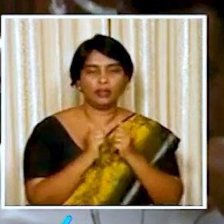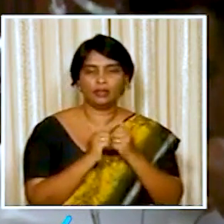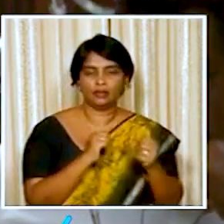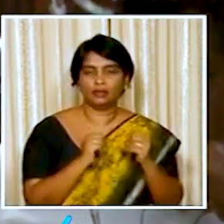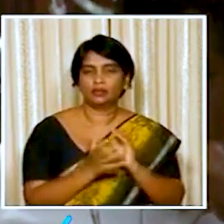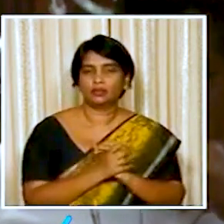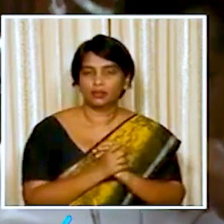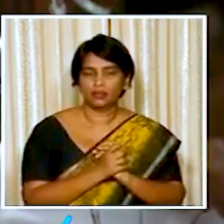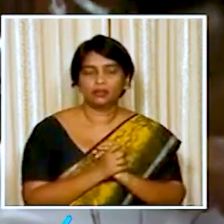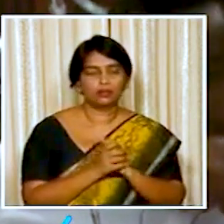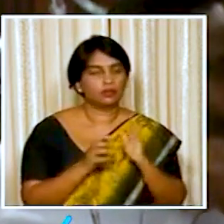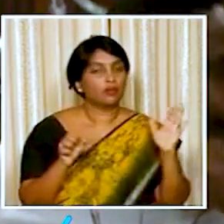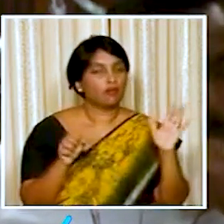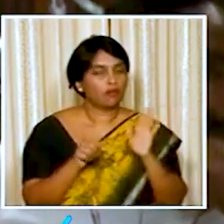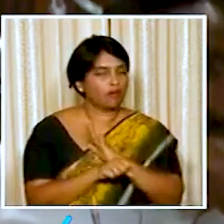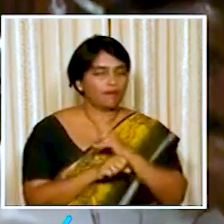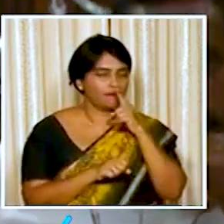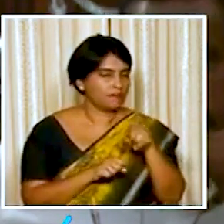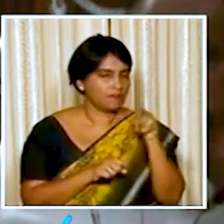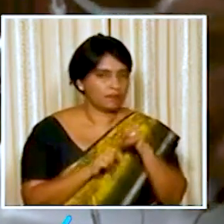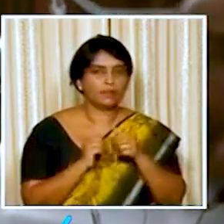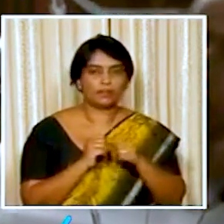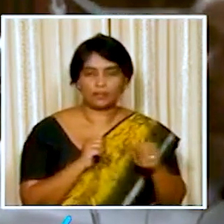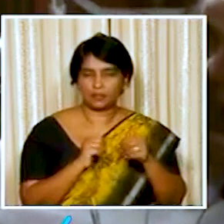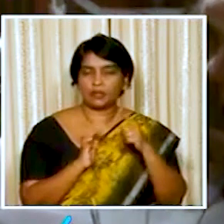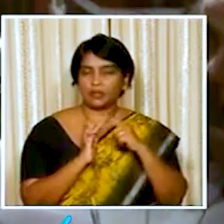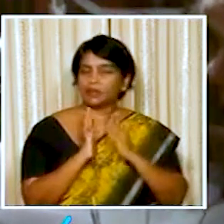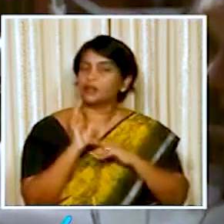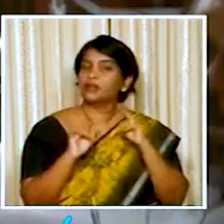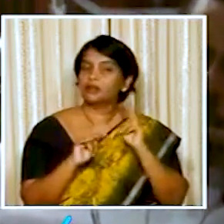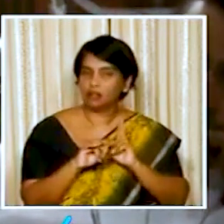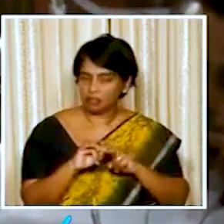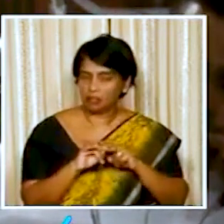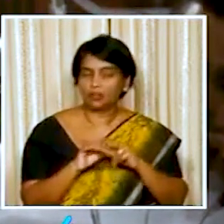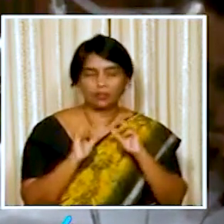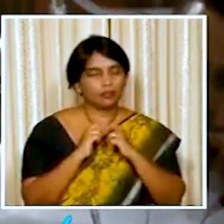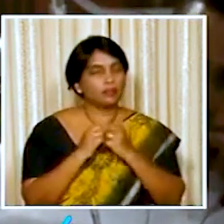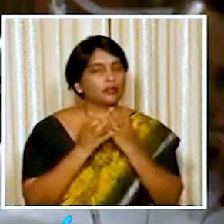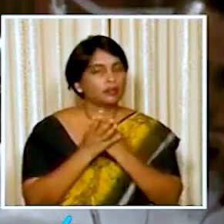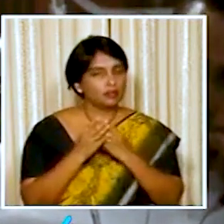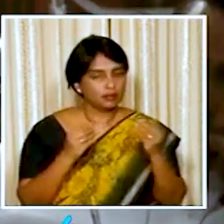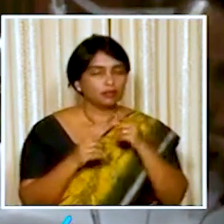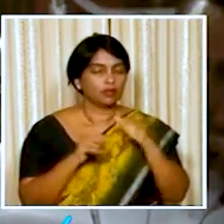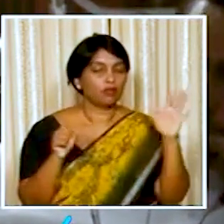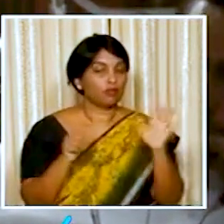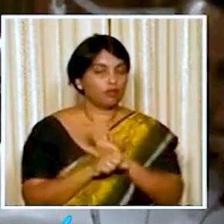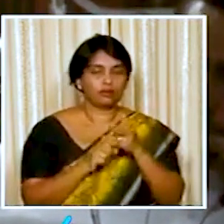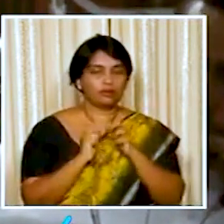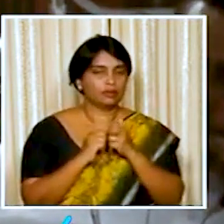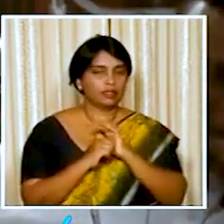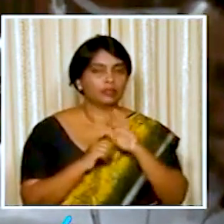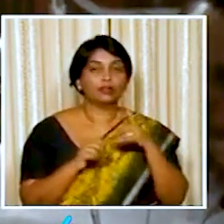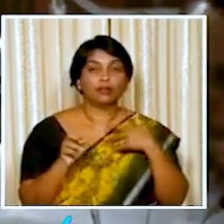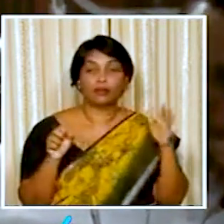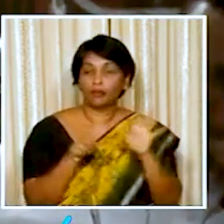කරනවා මේක සම්පූර්ණයෙන් වැරදි මුලාසුනාර මන්ත්‍රීතුමනි IMF එක යම් කිසි විසඳුමක් දෙනවා හැබැයි ඒක අපේ සම්පූර්ණ විසඳුම නෙවෙයි ඒකෙන් අපේ